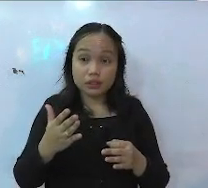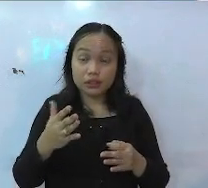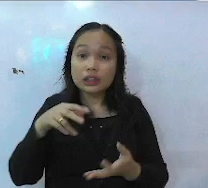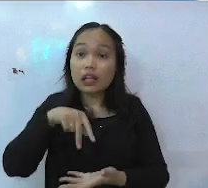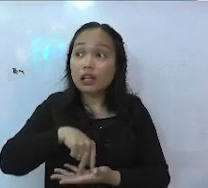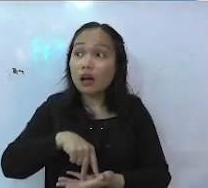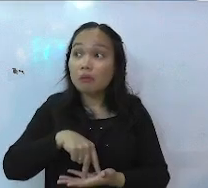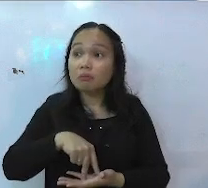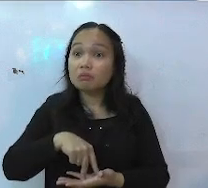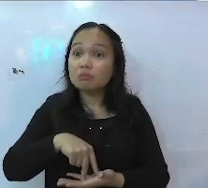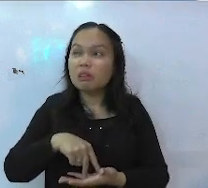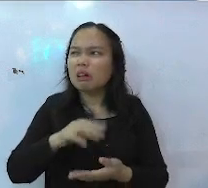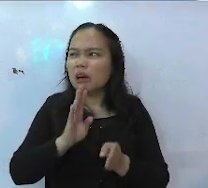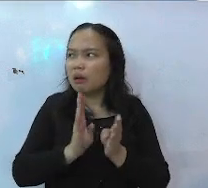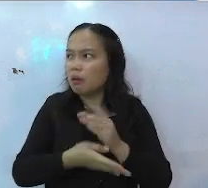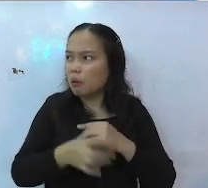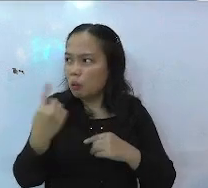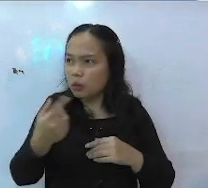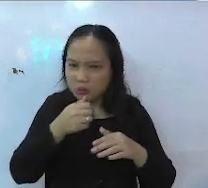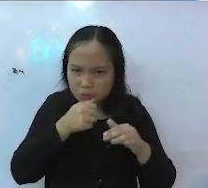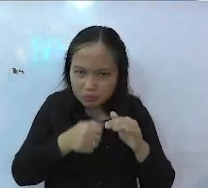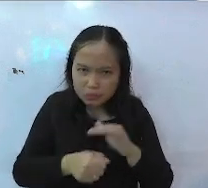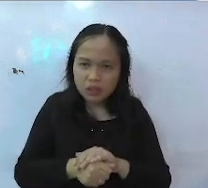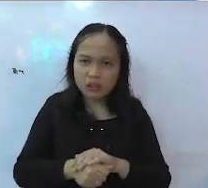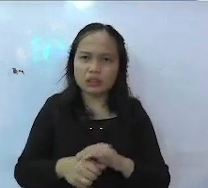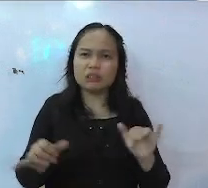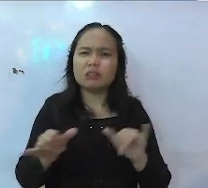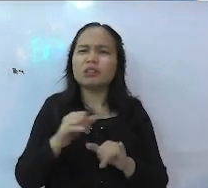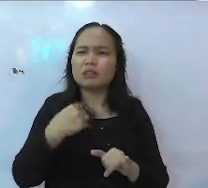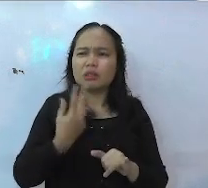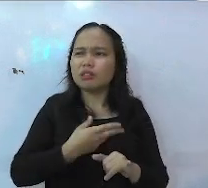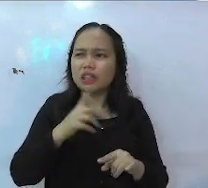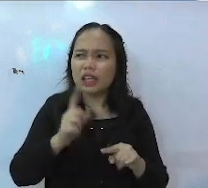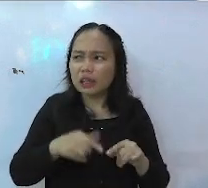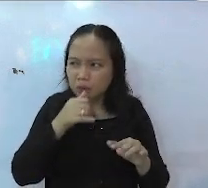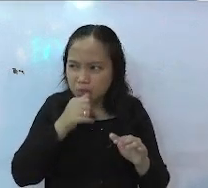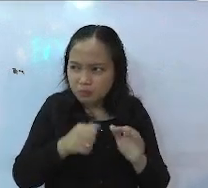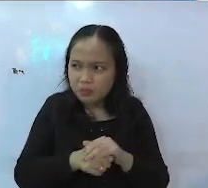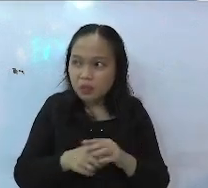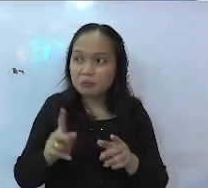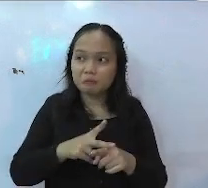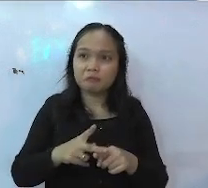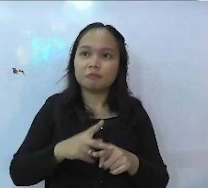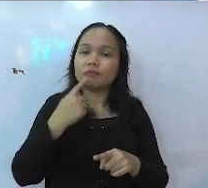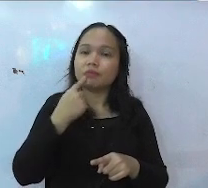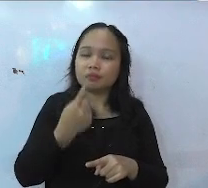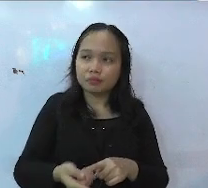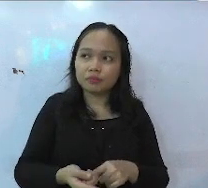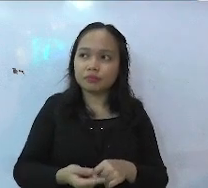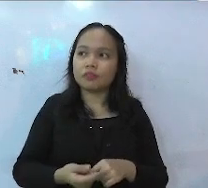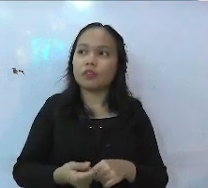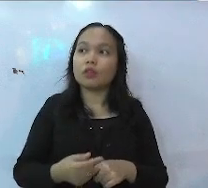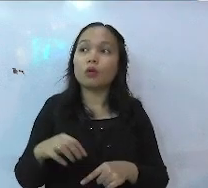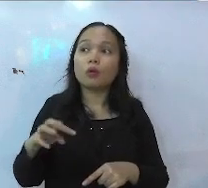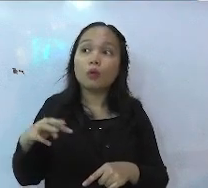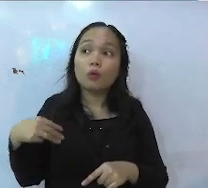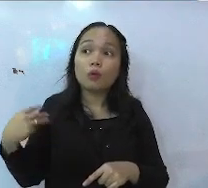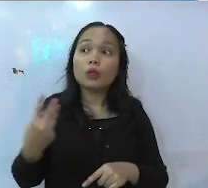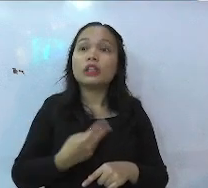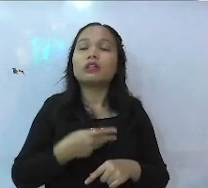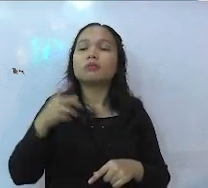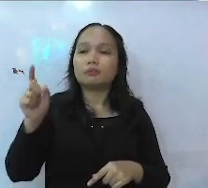hindi stand out Yeah totoo yan Kaya nga hindi tayo lalayo doon sa prinsipyo na sinasabi sa atin lagi na kailangan mag